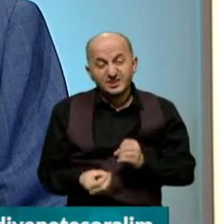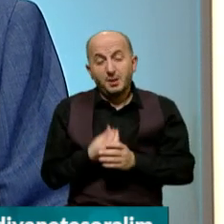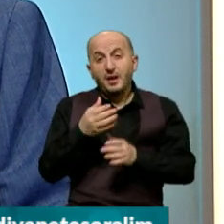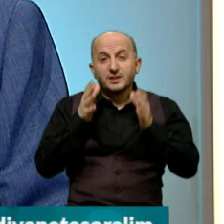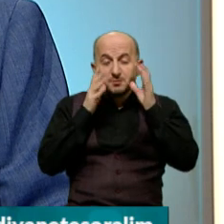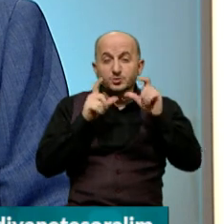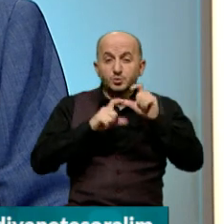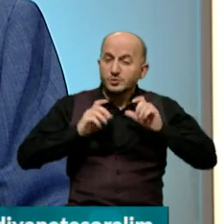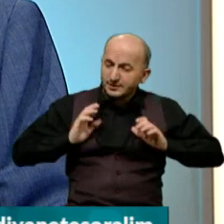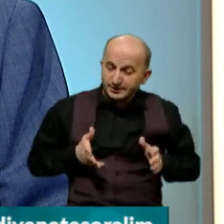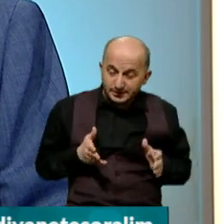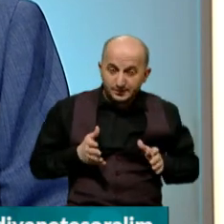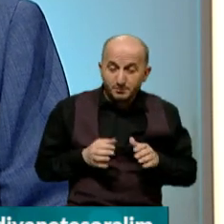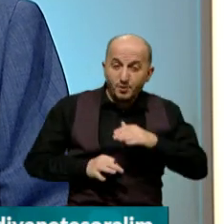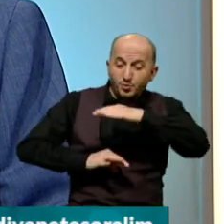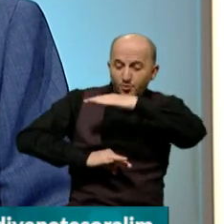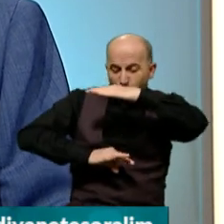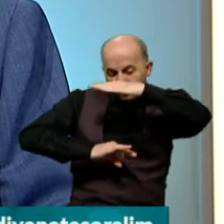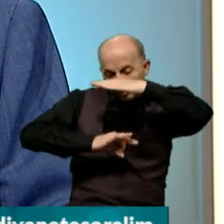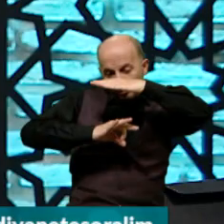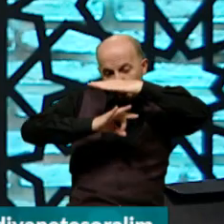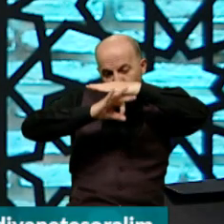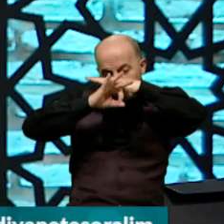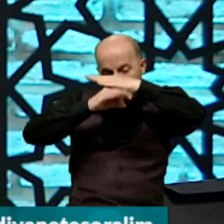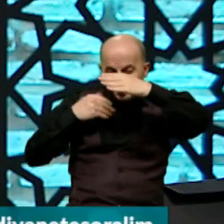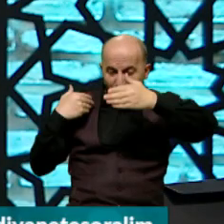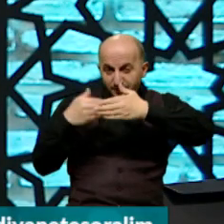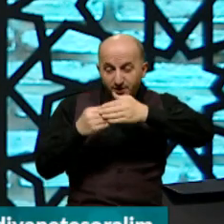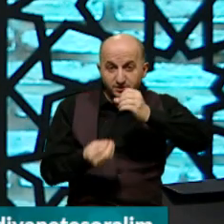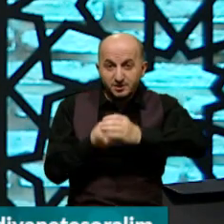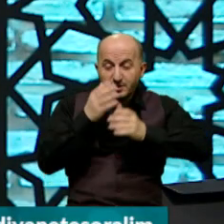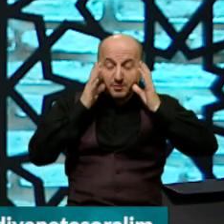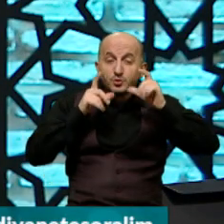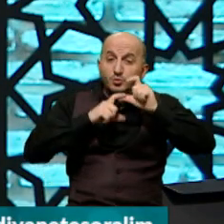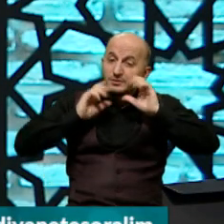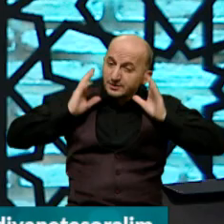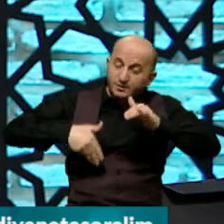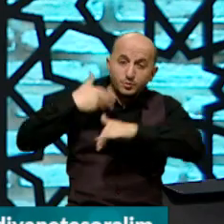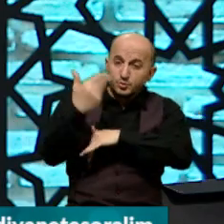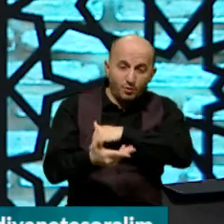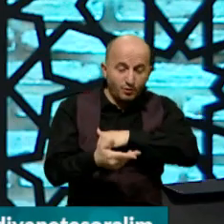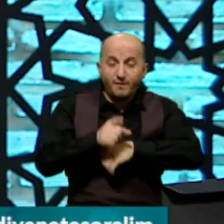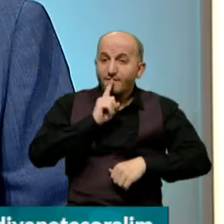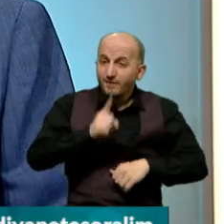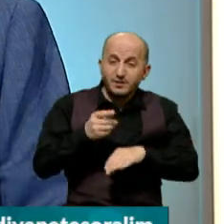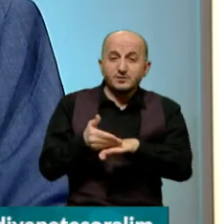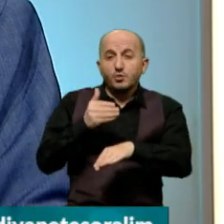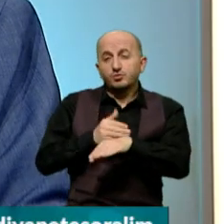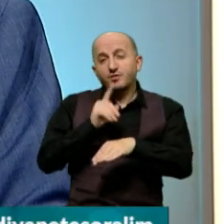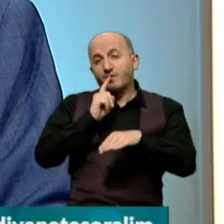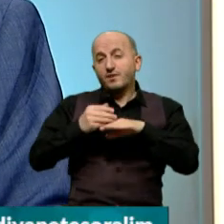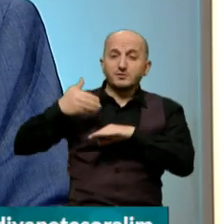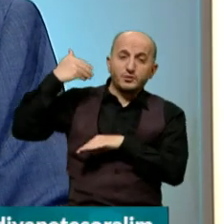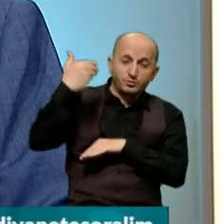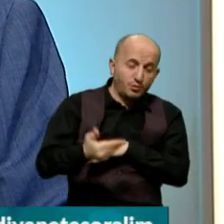kılınır. Evet. Ama güneş doğuncaya kadar sabah namazının sünnetini kıldıktan sonra farzından önce veya